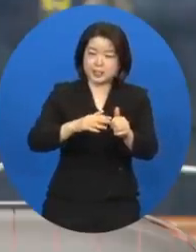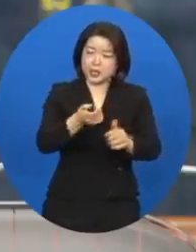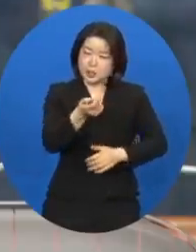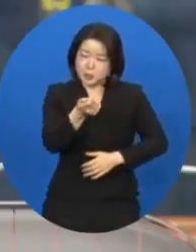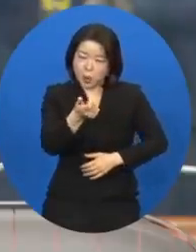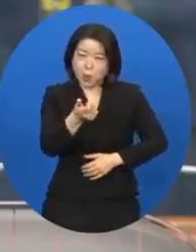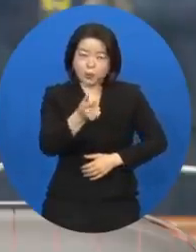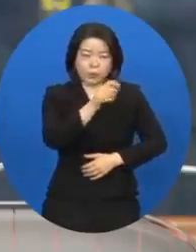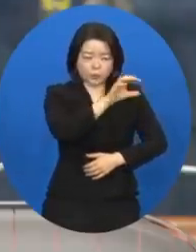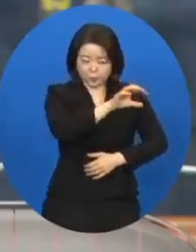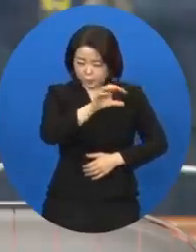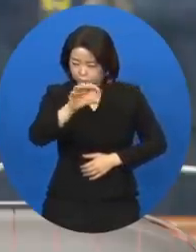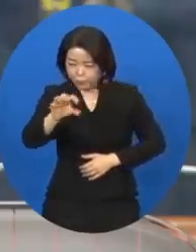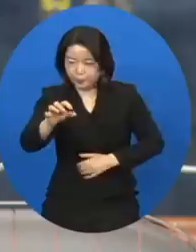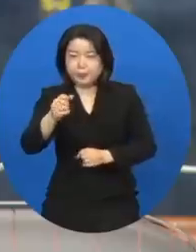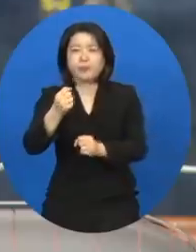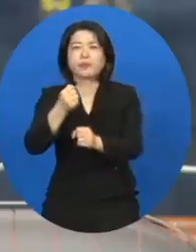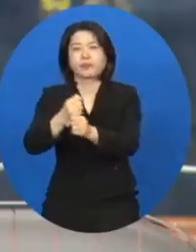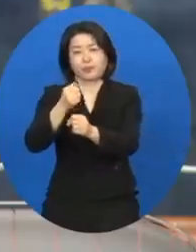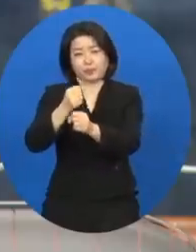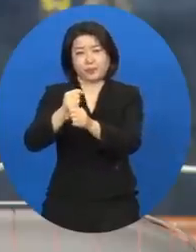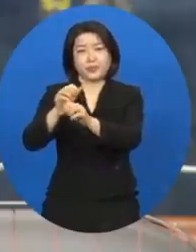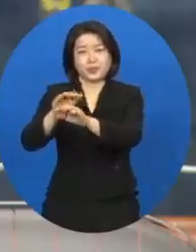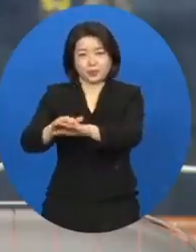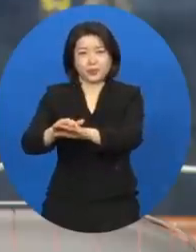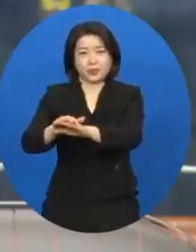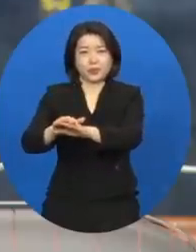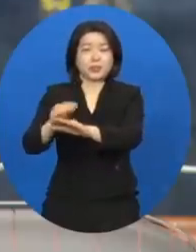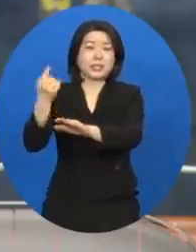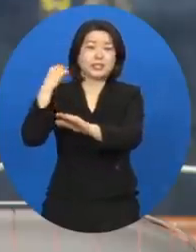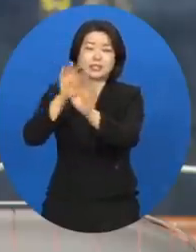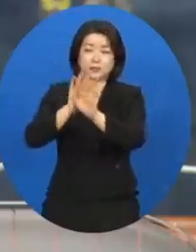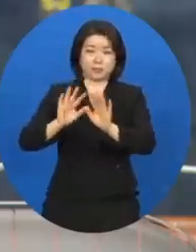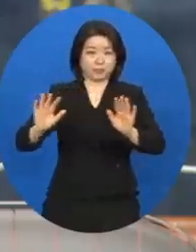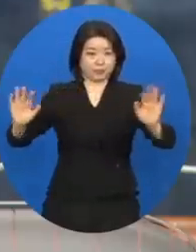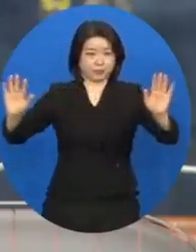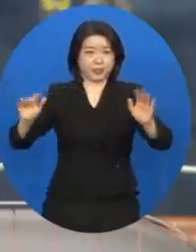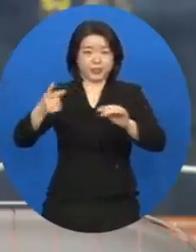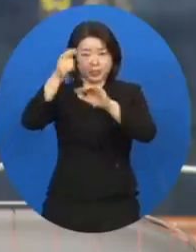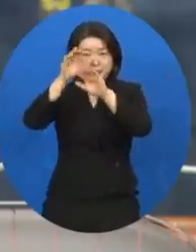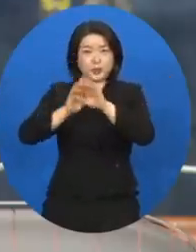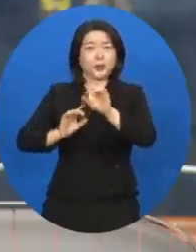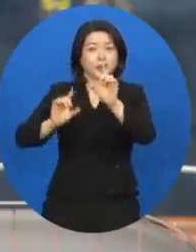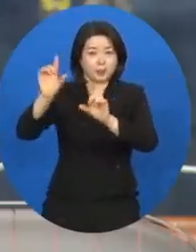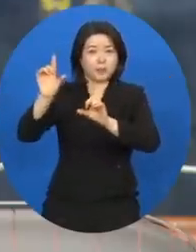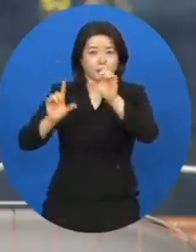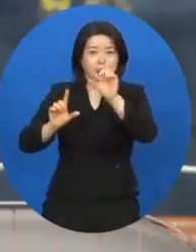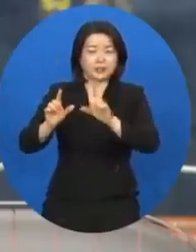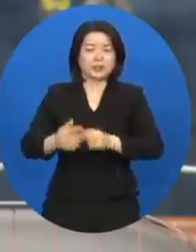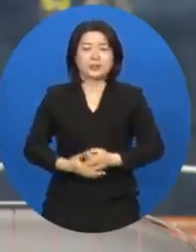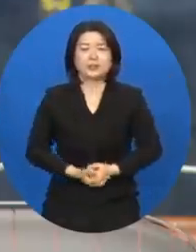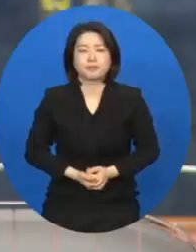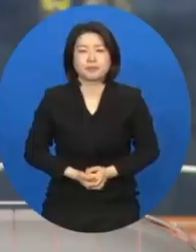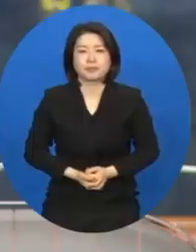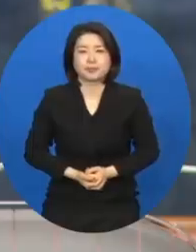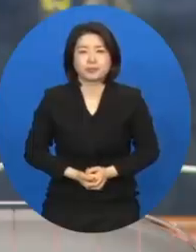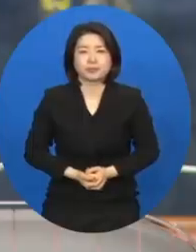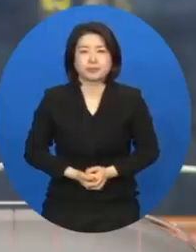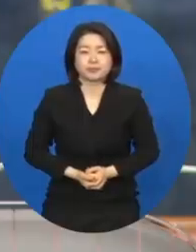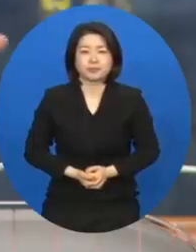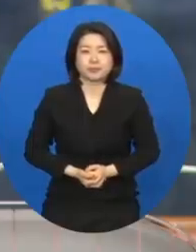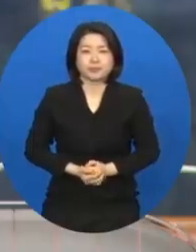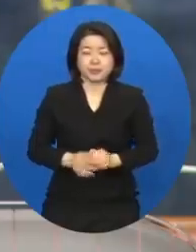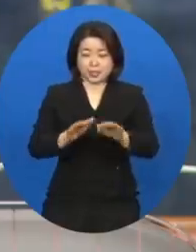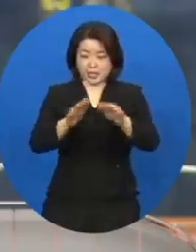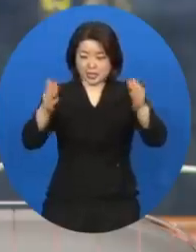조금이라도 재현해 놓은 그런 형태의 예배당 장식입니다.